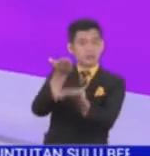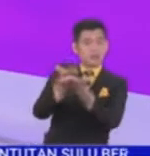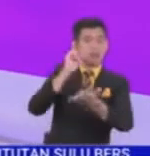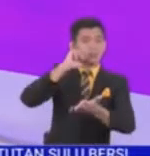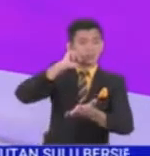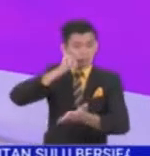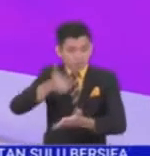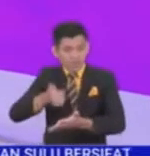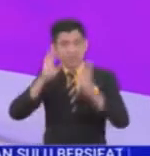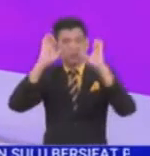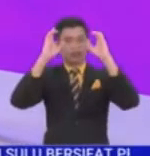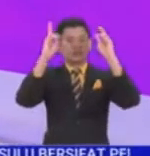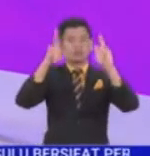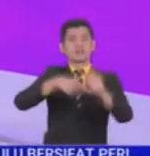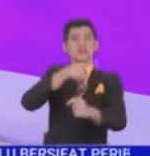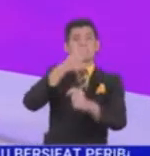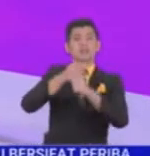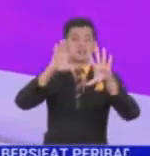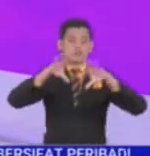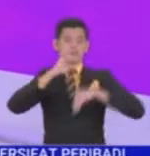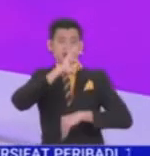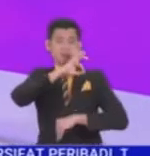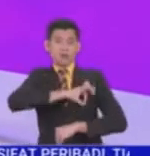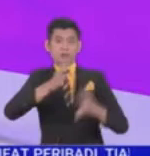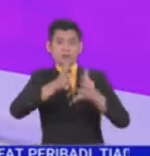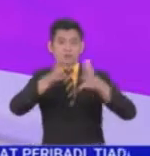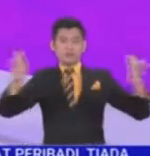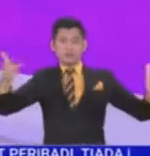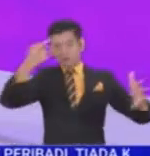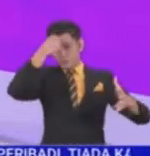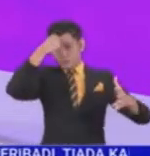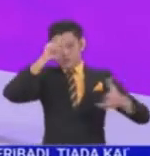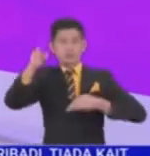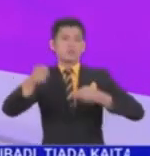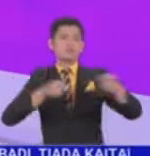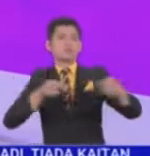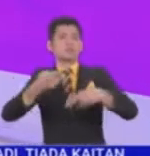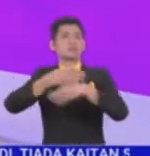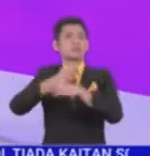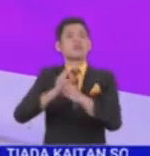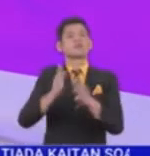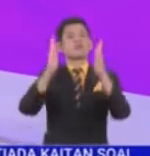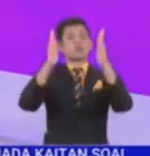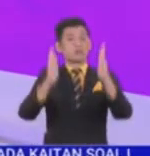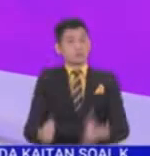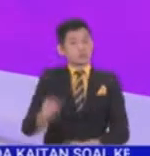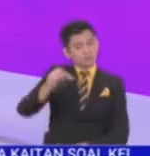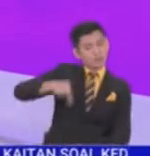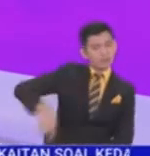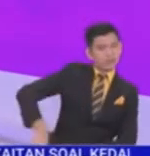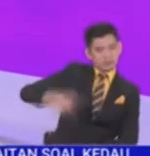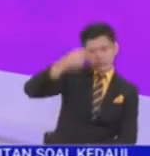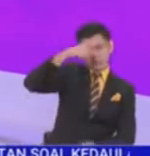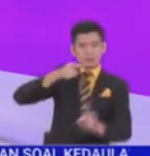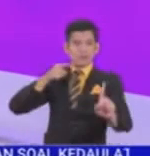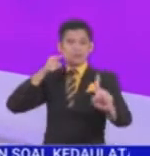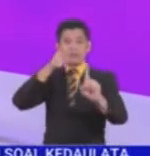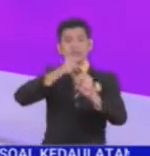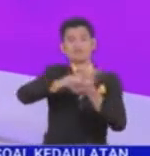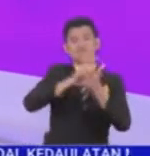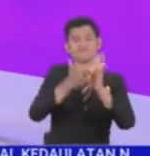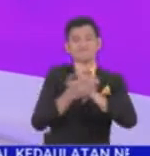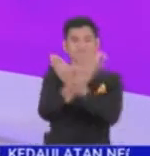pendidikan dijangka kekal menerima manfaat terbesar sebagai pemangkin usaha membentuk modal insan berkualiti menuju status negara